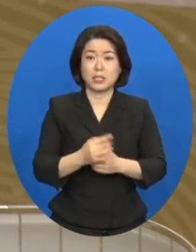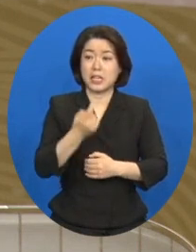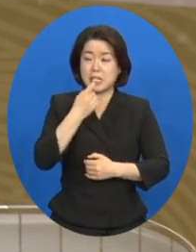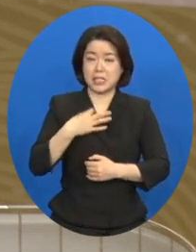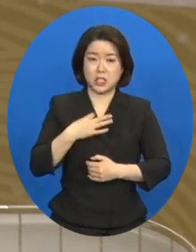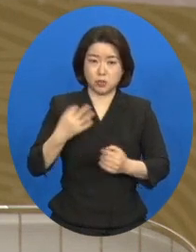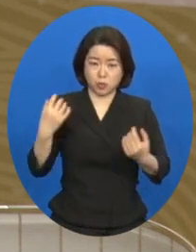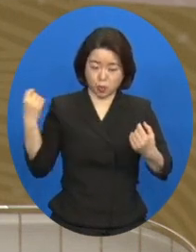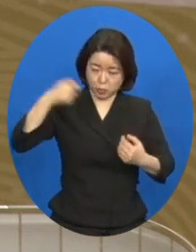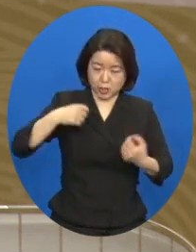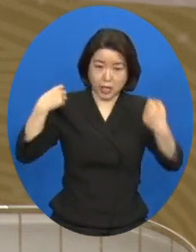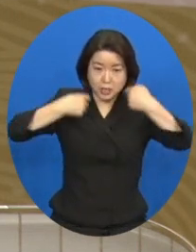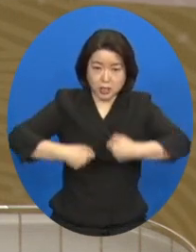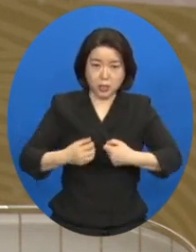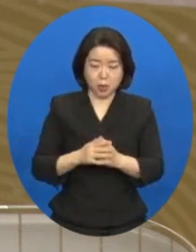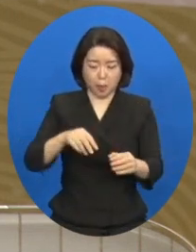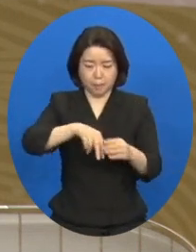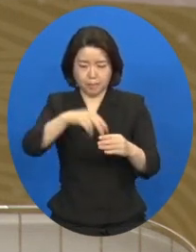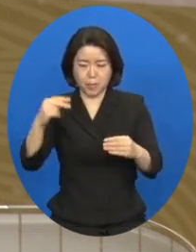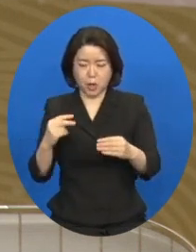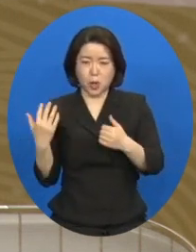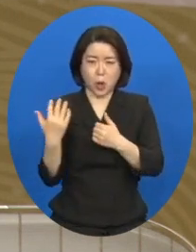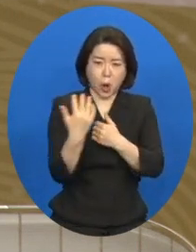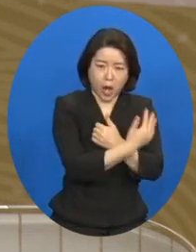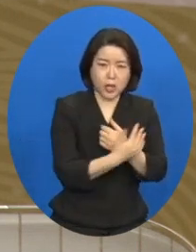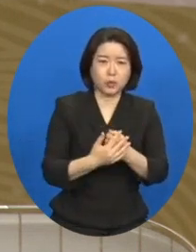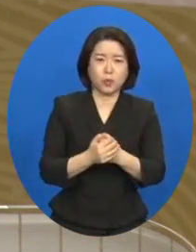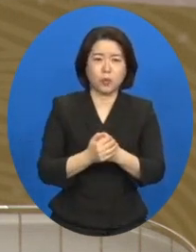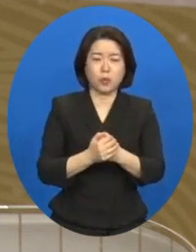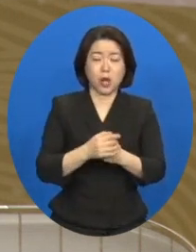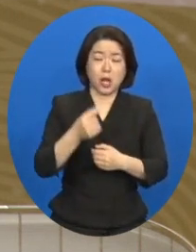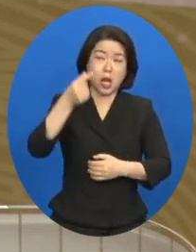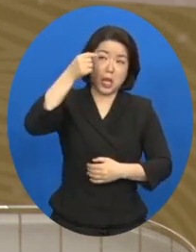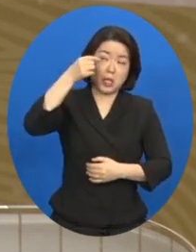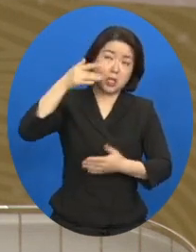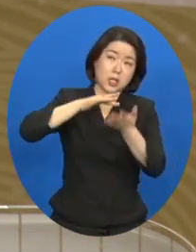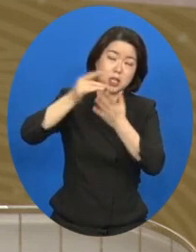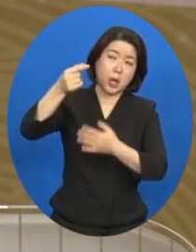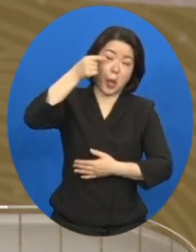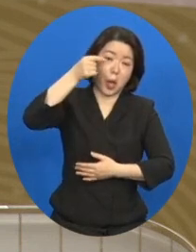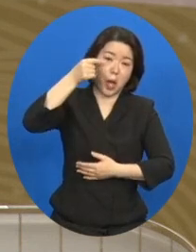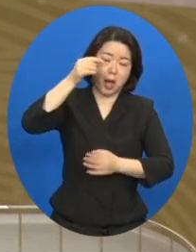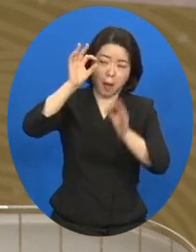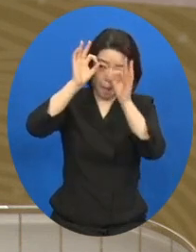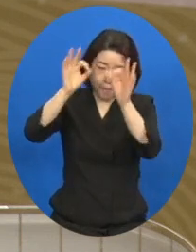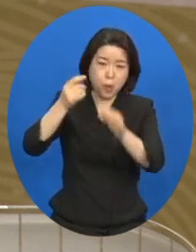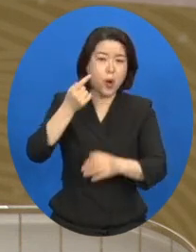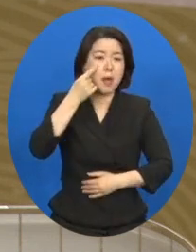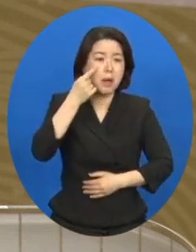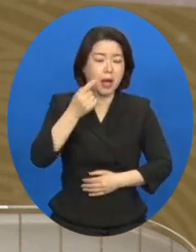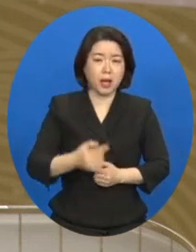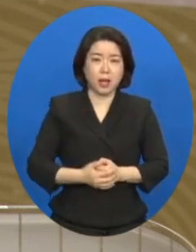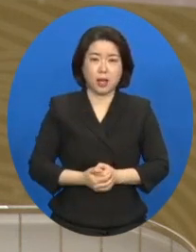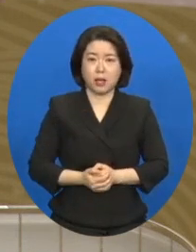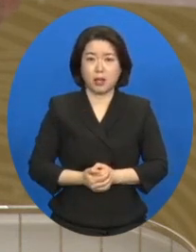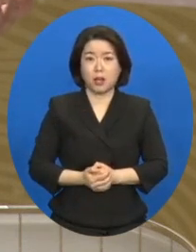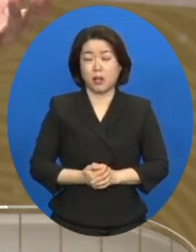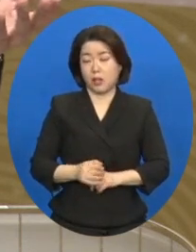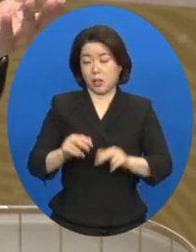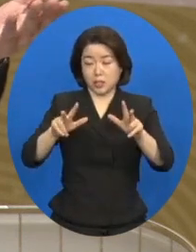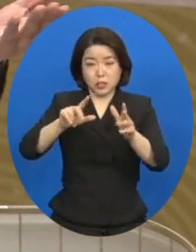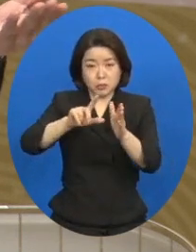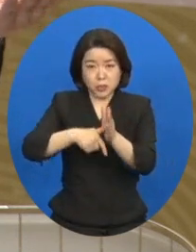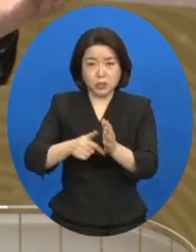사서 입어 벌거벗은 수치를 보이지 않게 하고 안약을 사서 눈에 발라 보게 하라. 지금 이